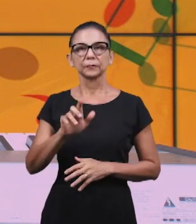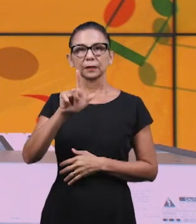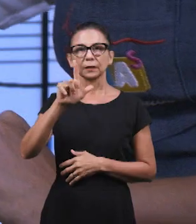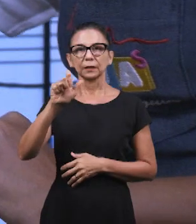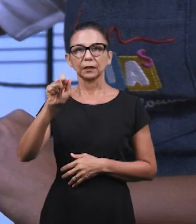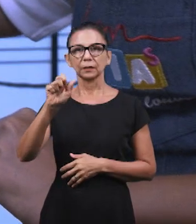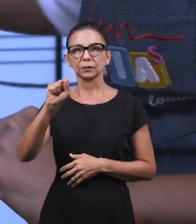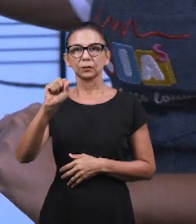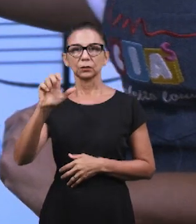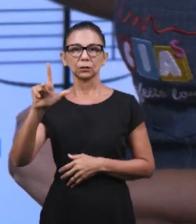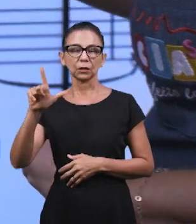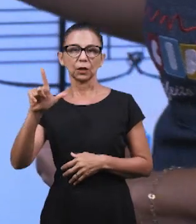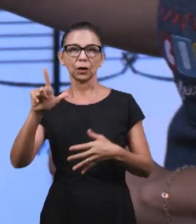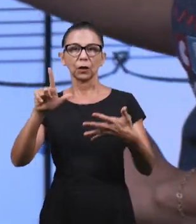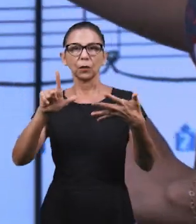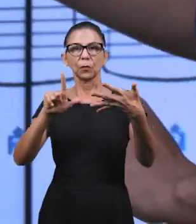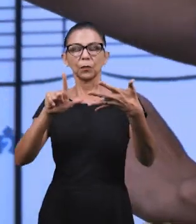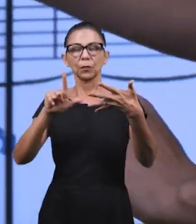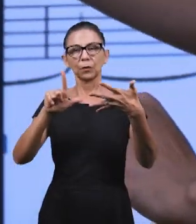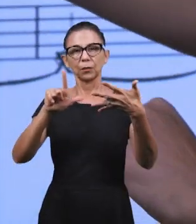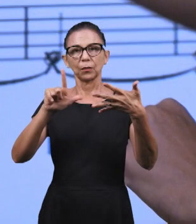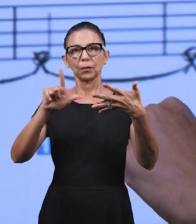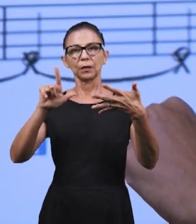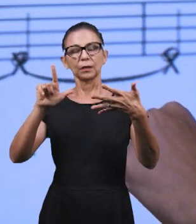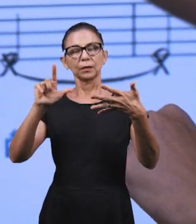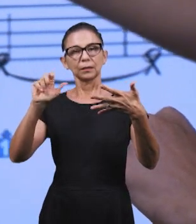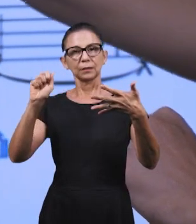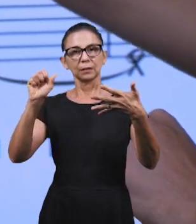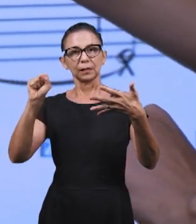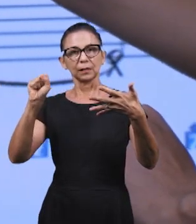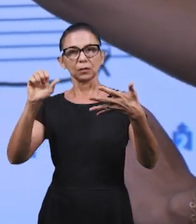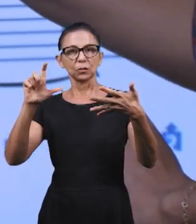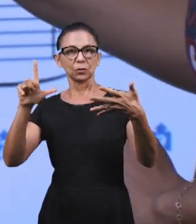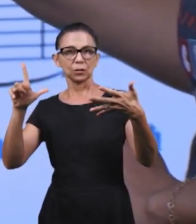La, sol, la, si, sol, la,